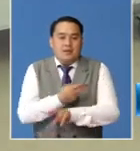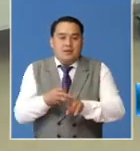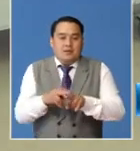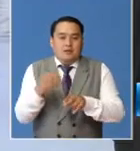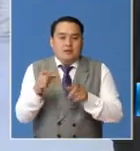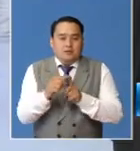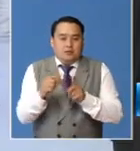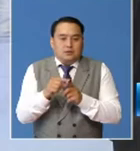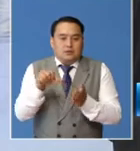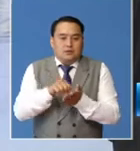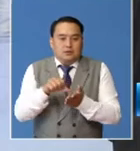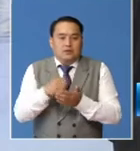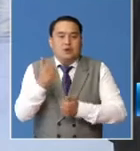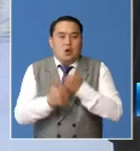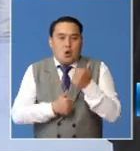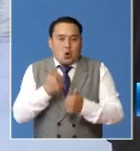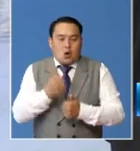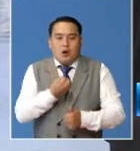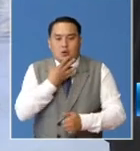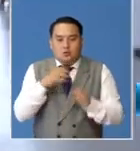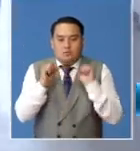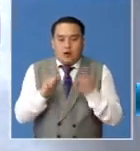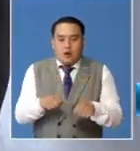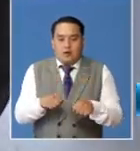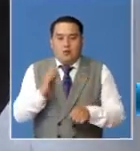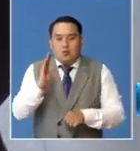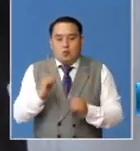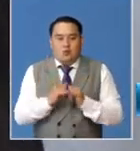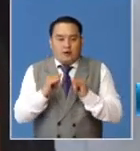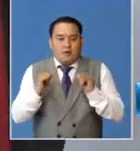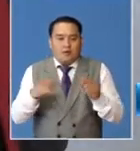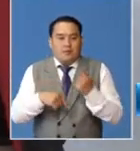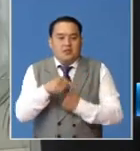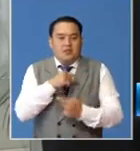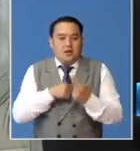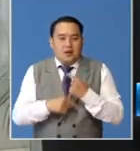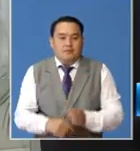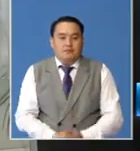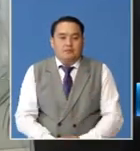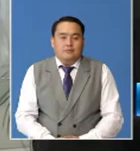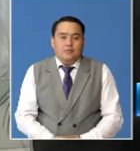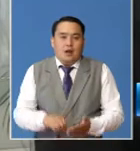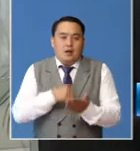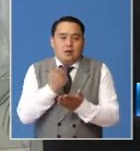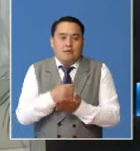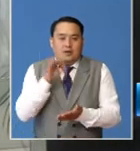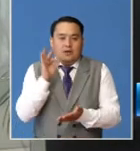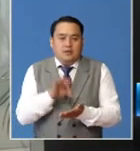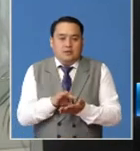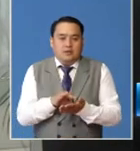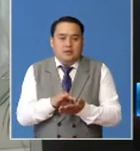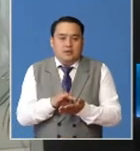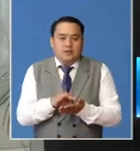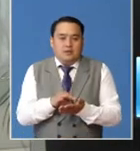словам, участие в конкурсах прежде всего хорошая возможность для дальнейшего развития бизнеса. Основная цель – это, конечно, заявить о себе